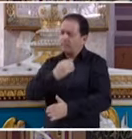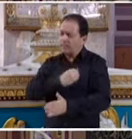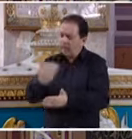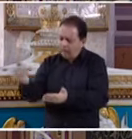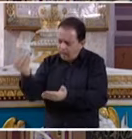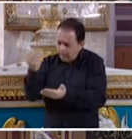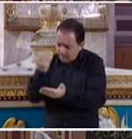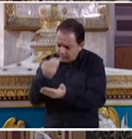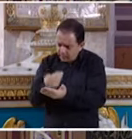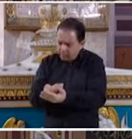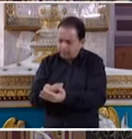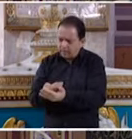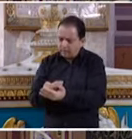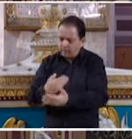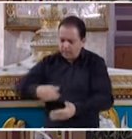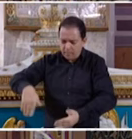ελέησον